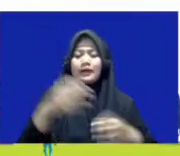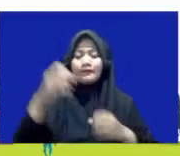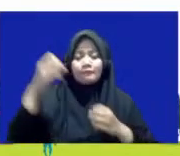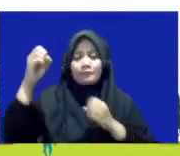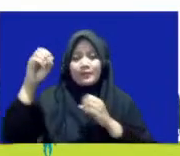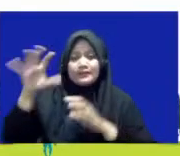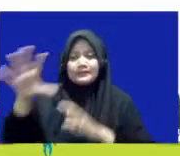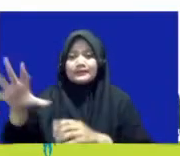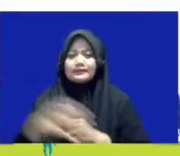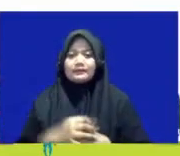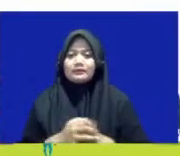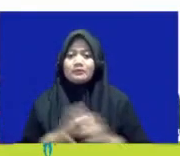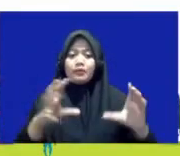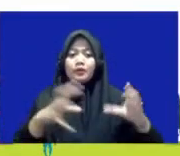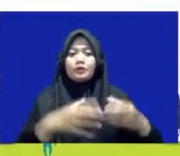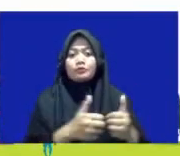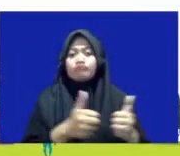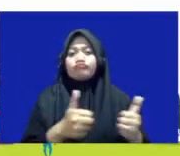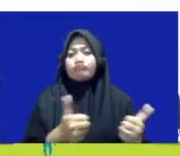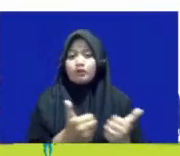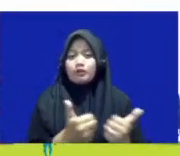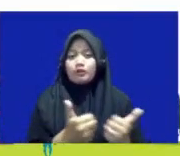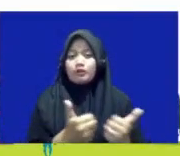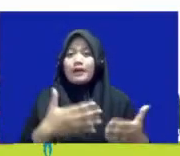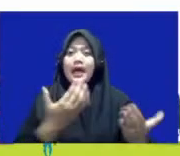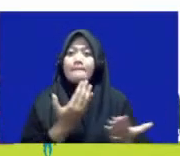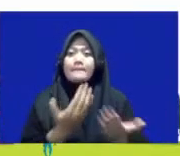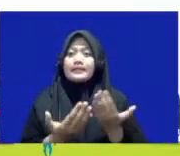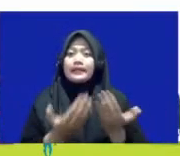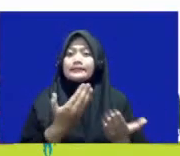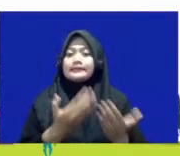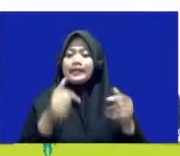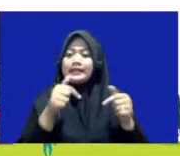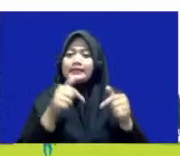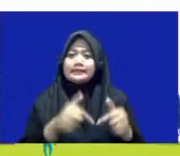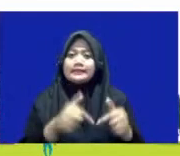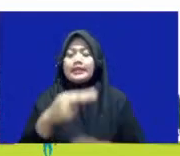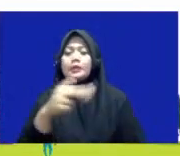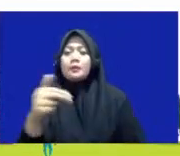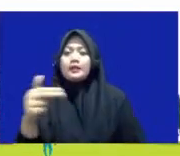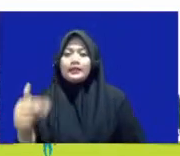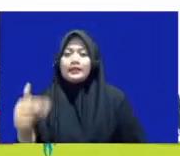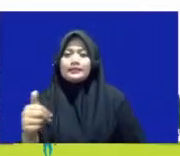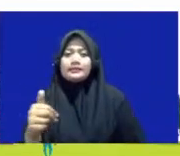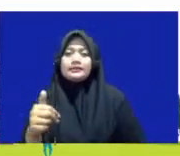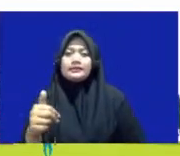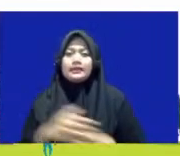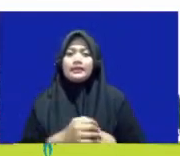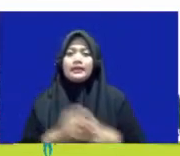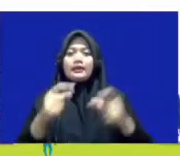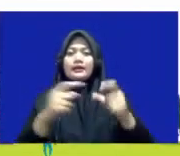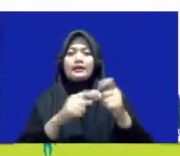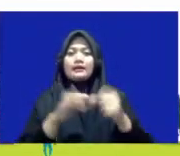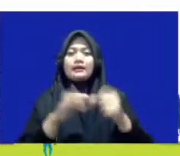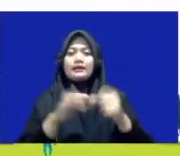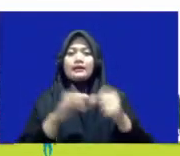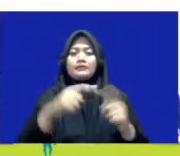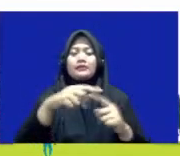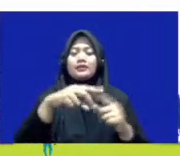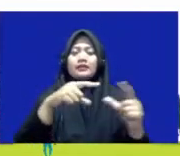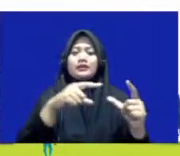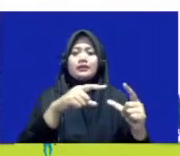bentuknya dengan aplikasi. Yang di sini di Indonesia itu melalui SIMTAG, ada